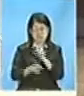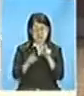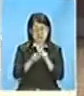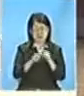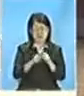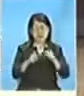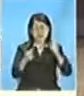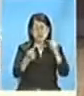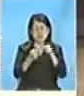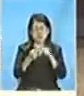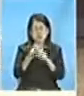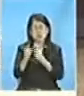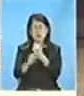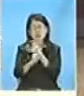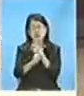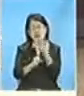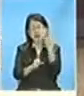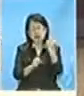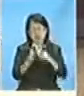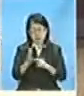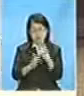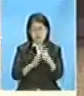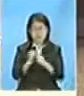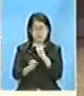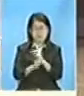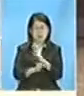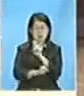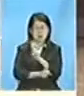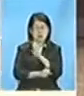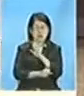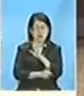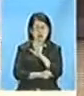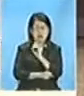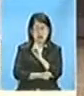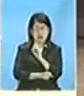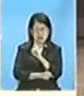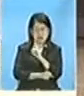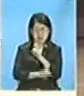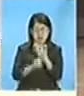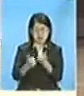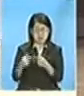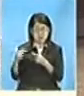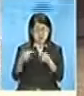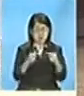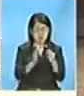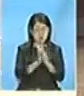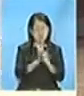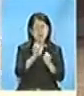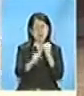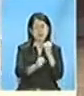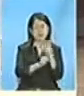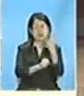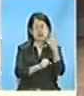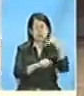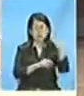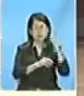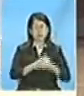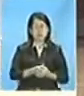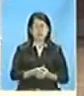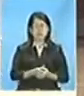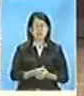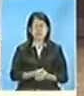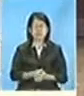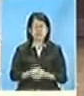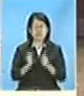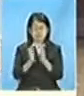มัยที่แล้วคือตั้งแต่ปี2551นับถึงบัดนี้เป็นระยะเวลา4ปีเศษต